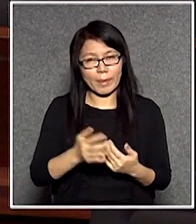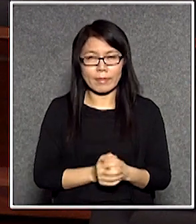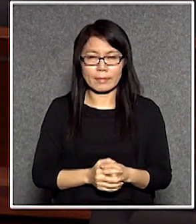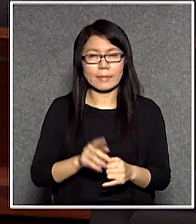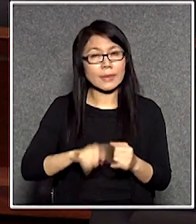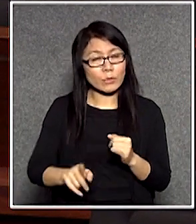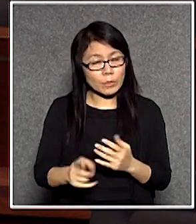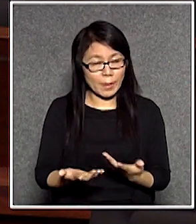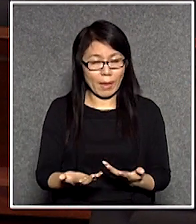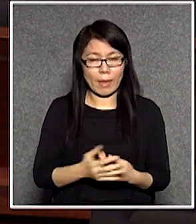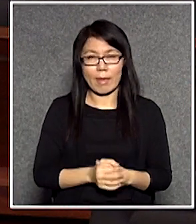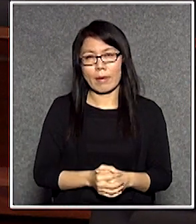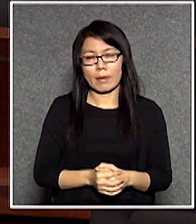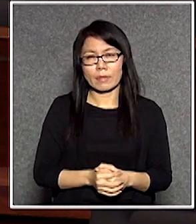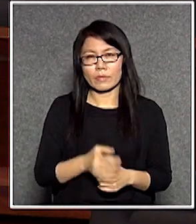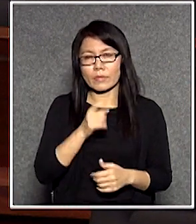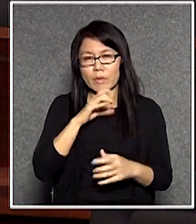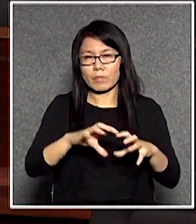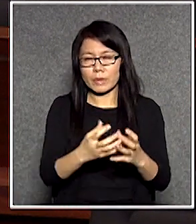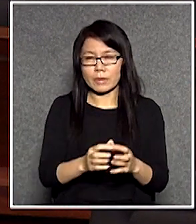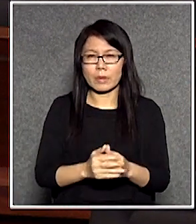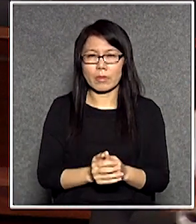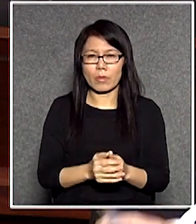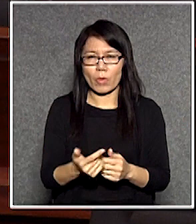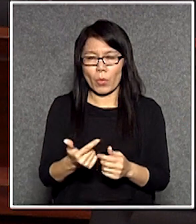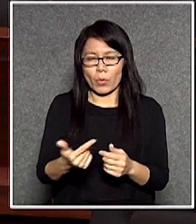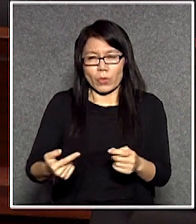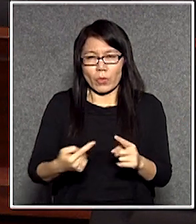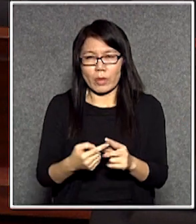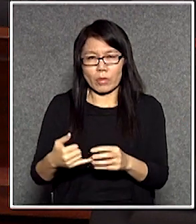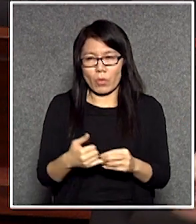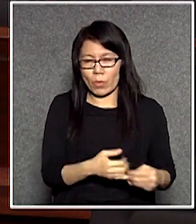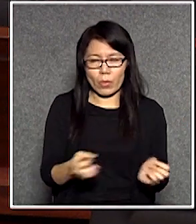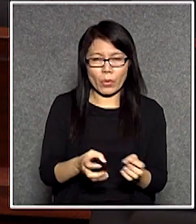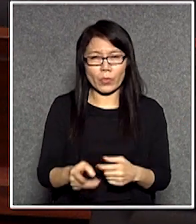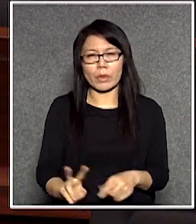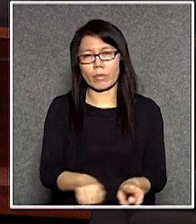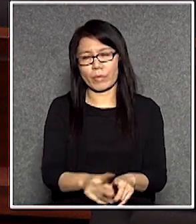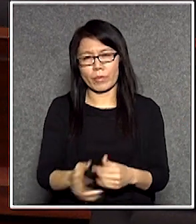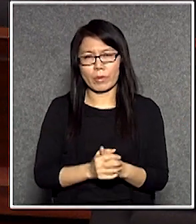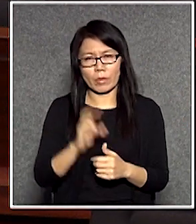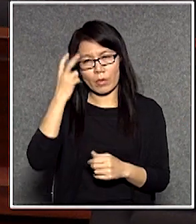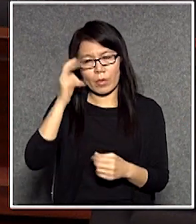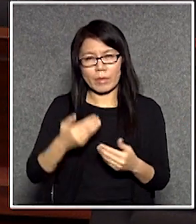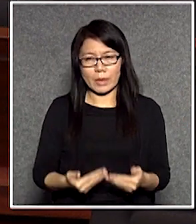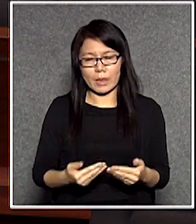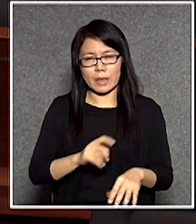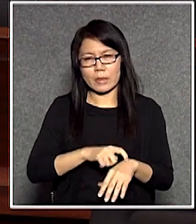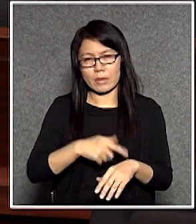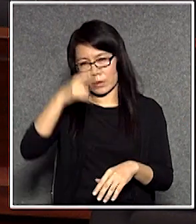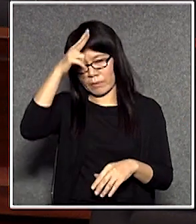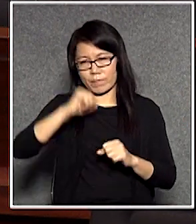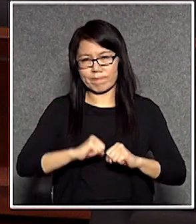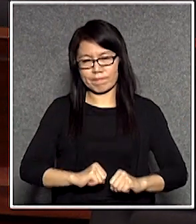得到只有更有組織、更有系統、更多的拉布。我想是時候政府要企